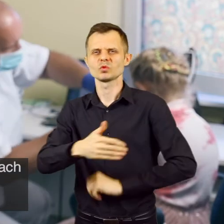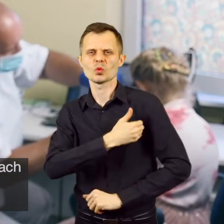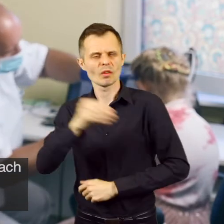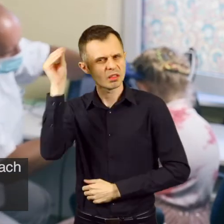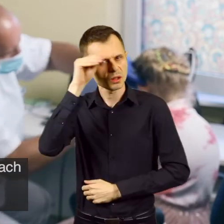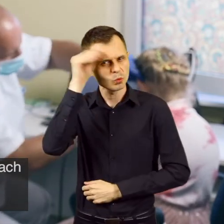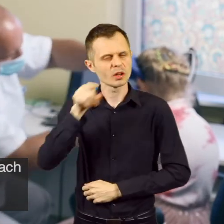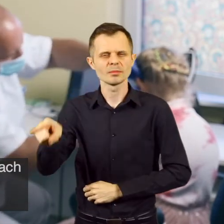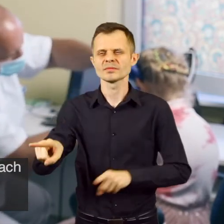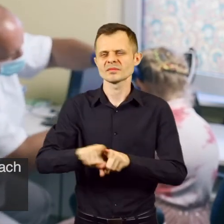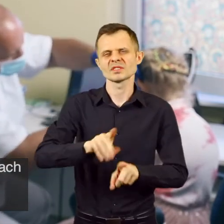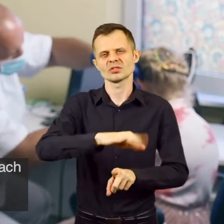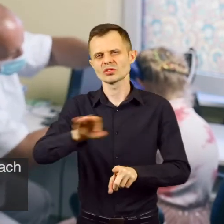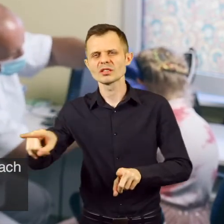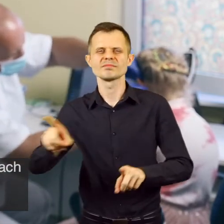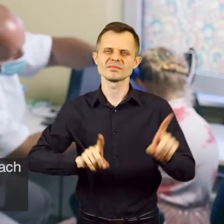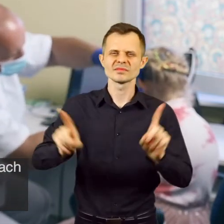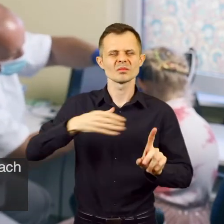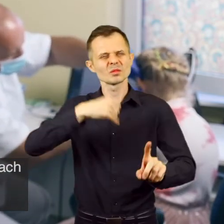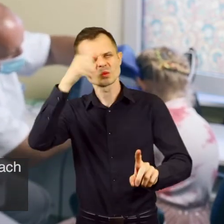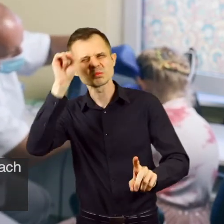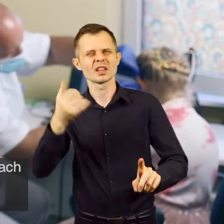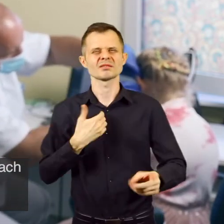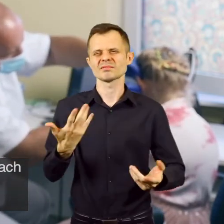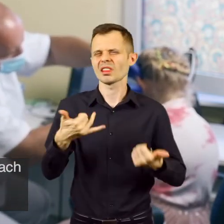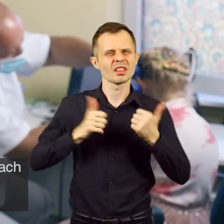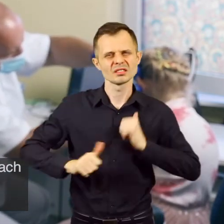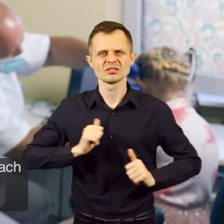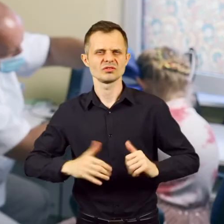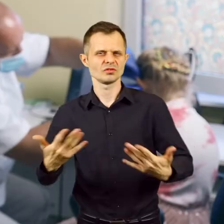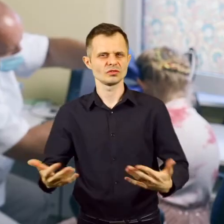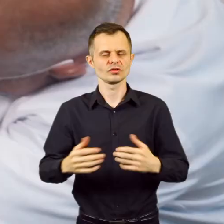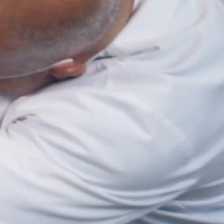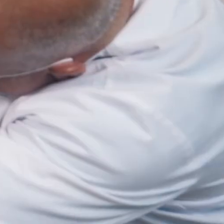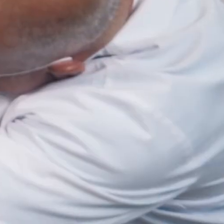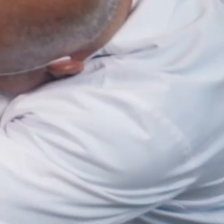szkolnych itd. Są nieposłuszne, krnąbrne, bo nie słyszą.